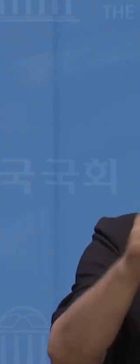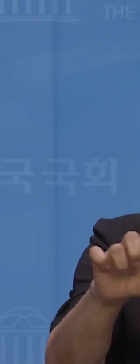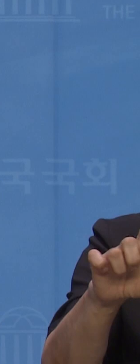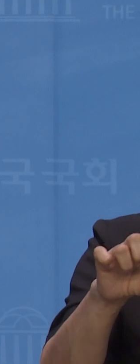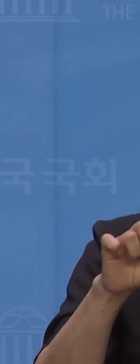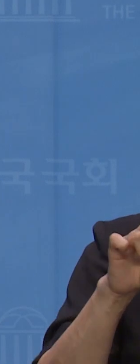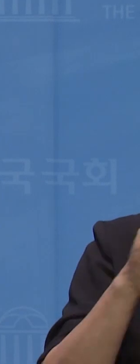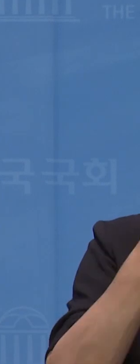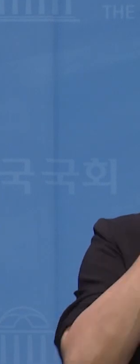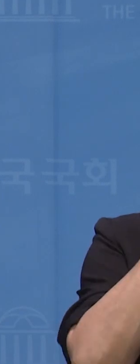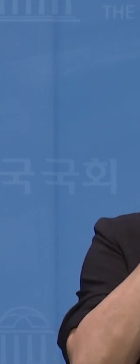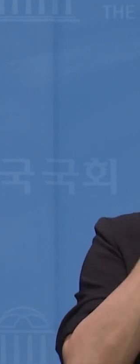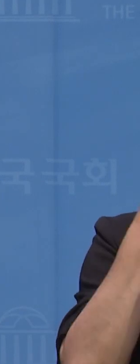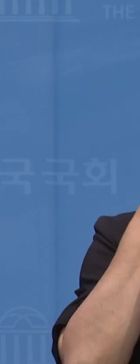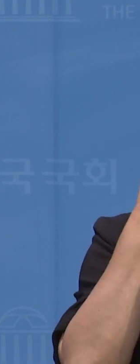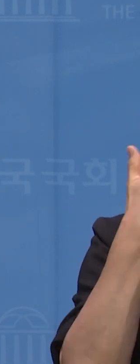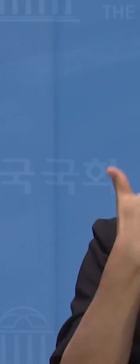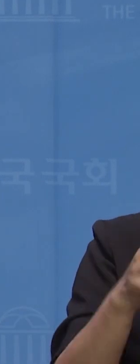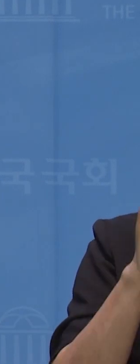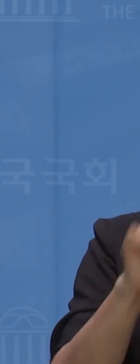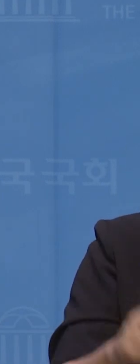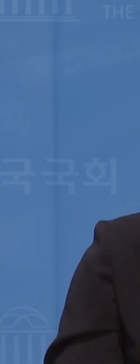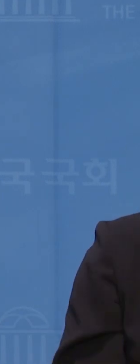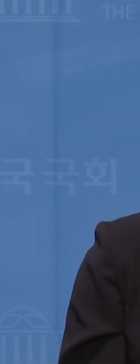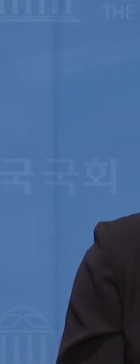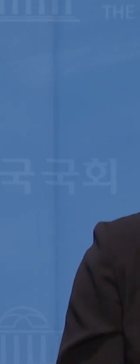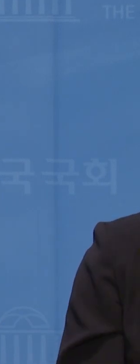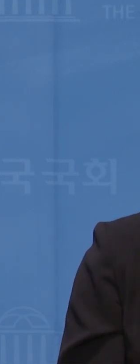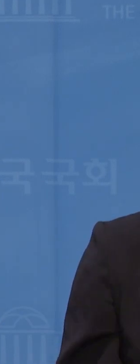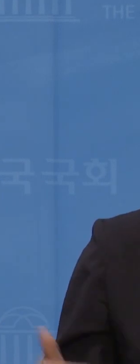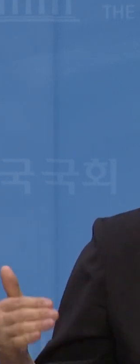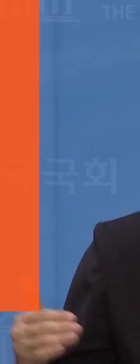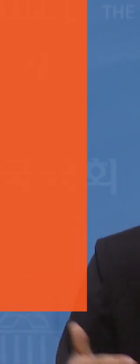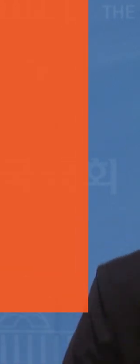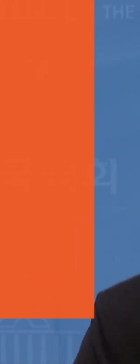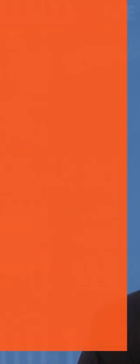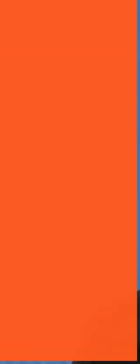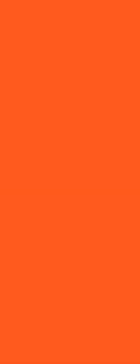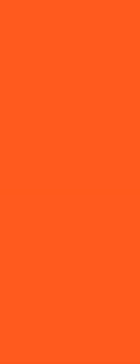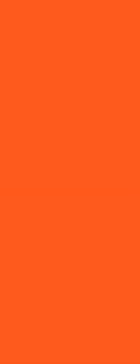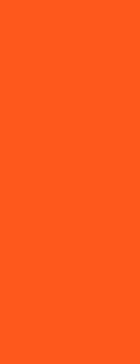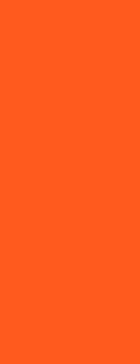받게 될 것임을 분명히 경고합니다 이상입니다